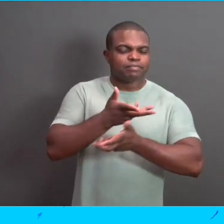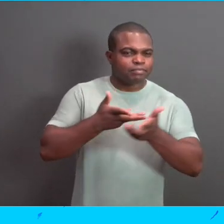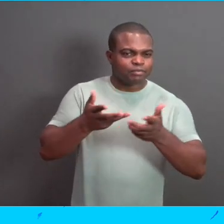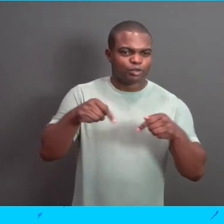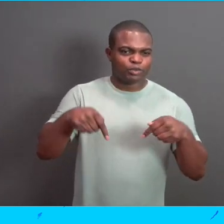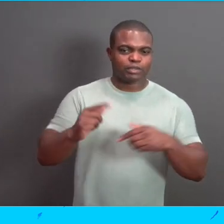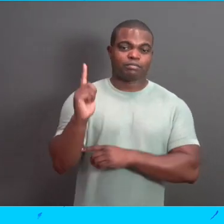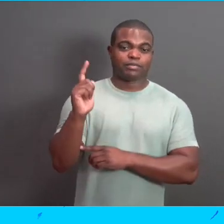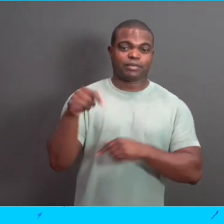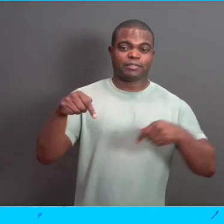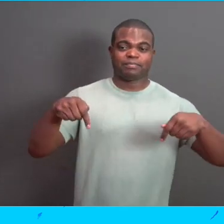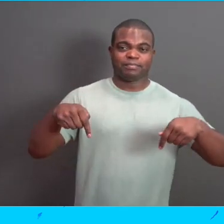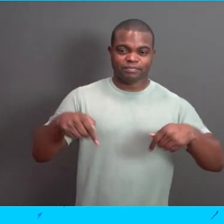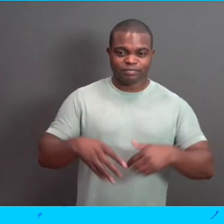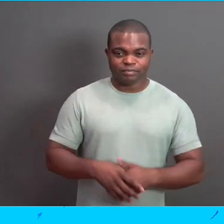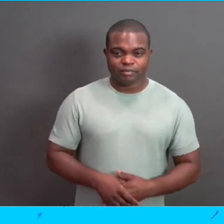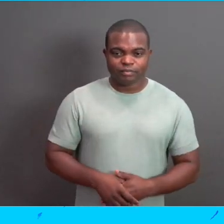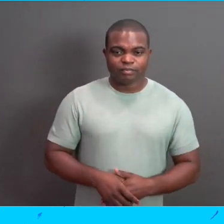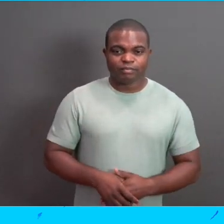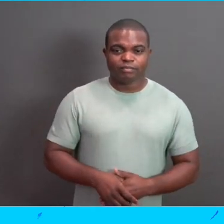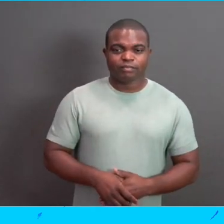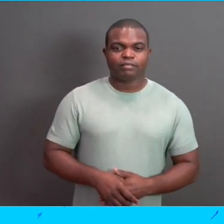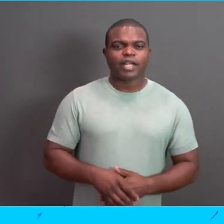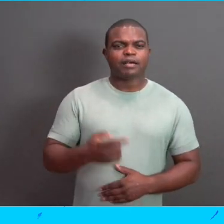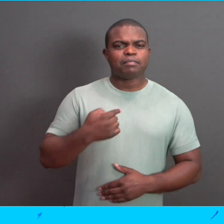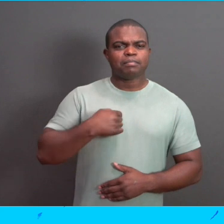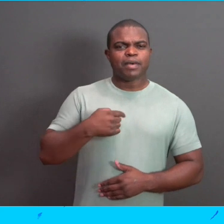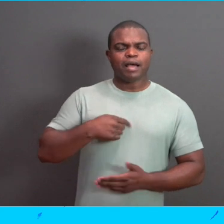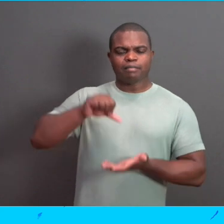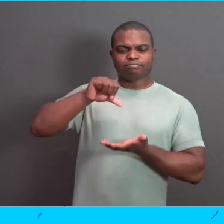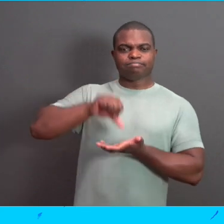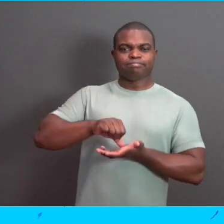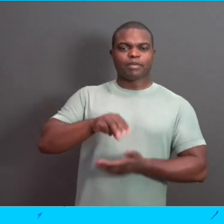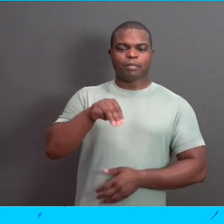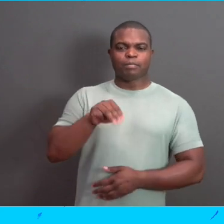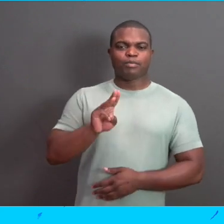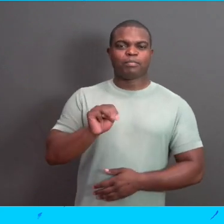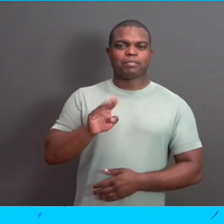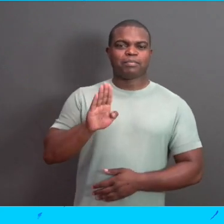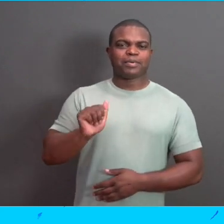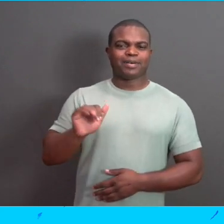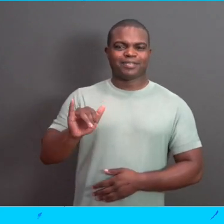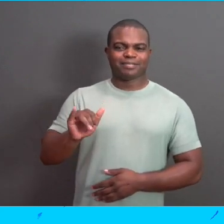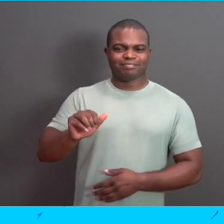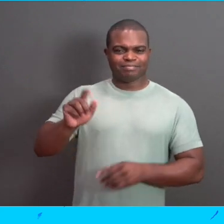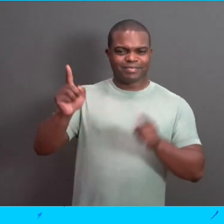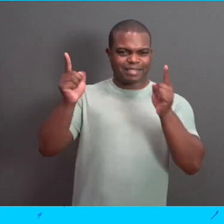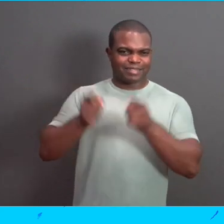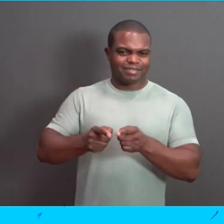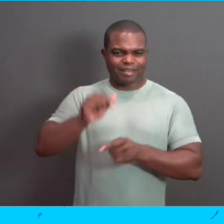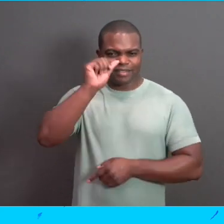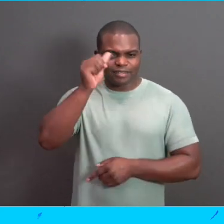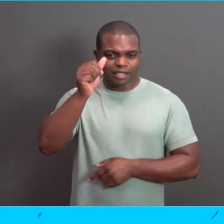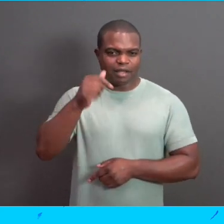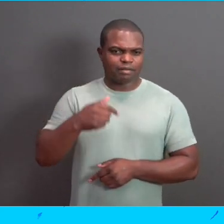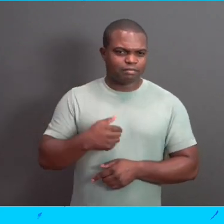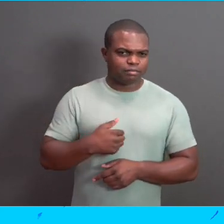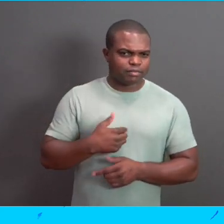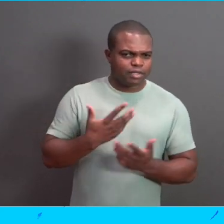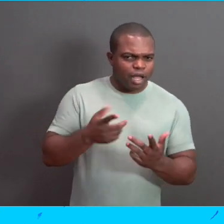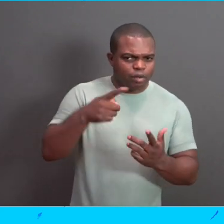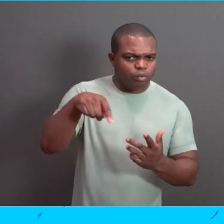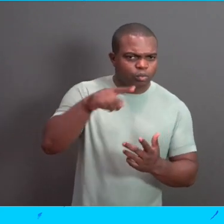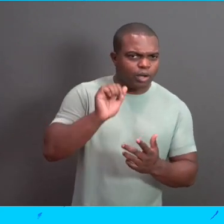j'ai 14 ans et je vis à Mumbai, Indie, Inde. Et je suis au